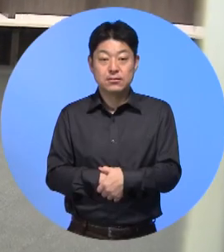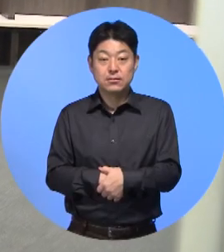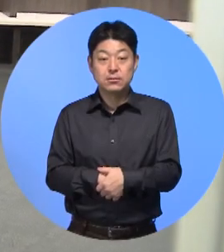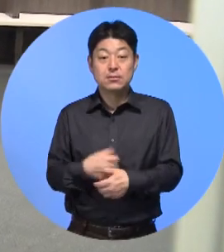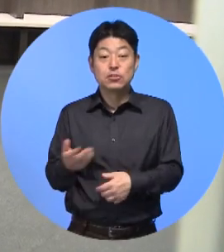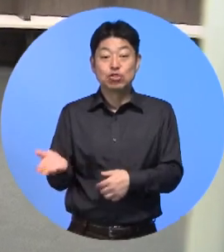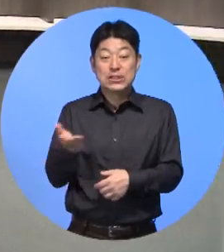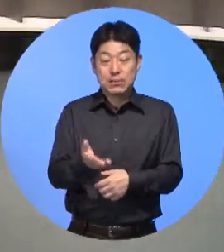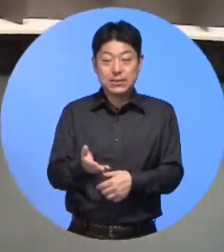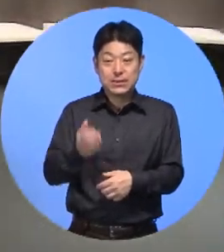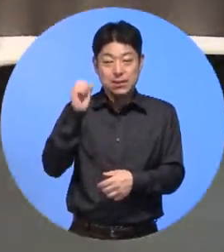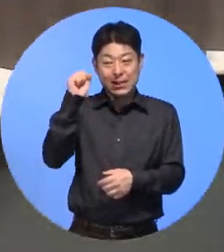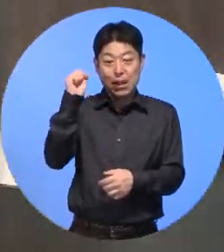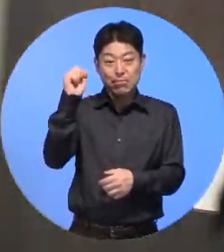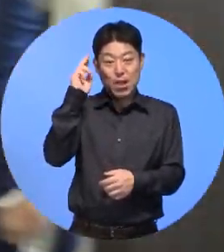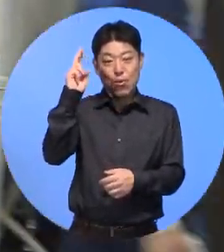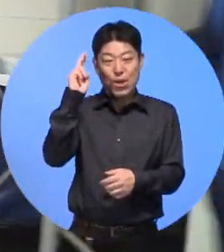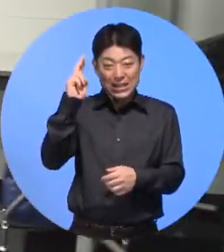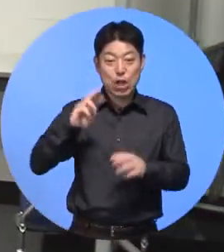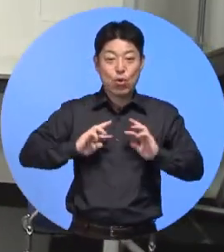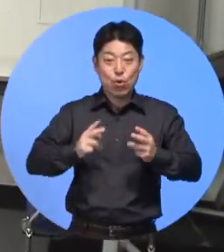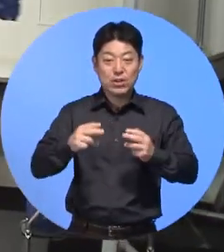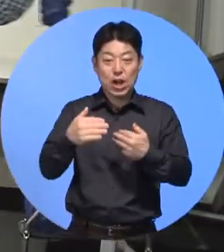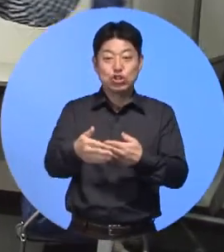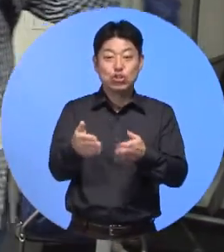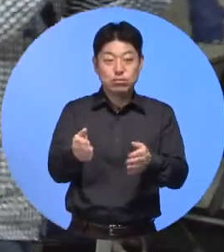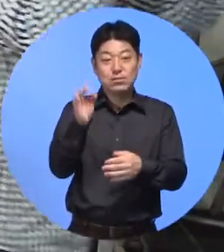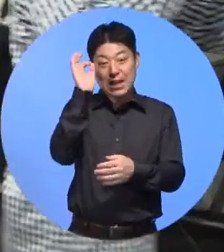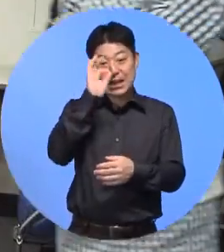その後、ホーム側のロッカールームを見学しました。